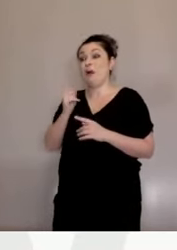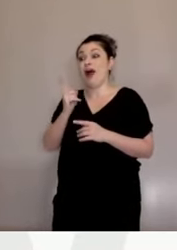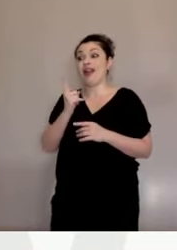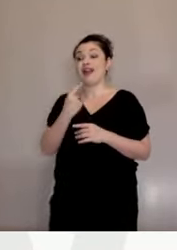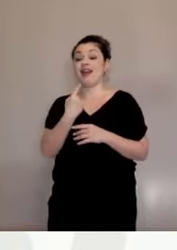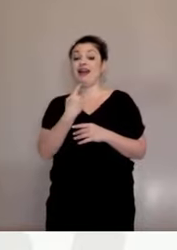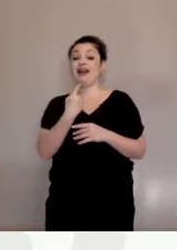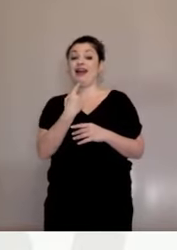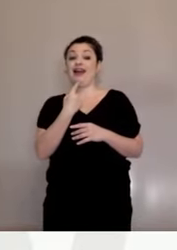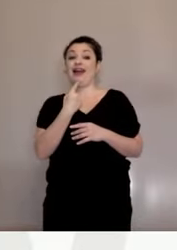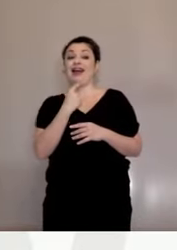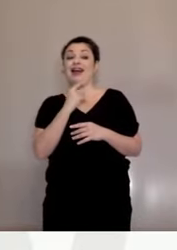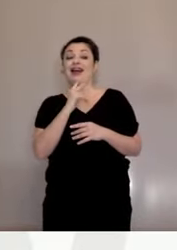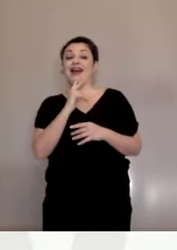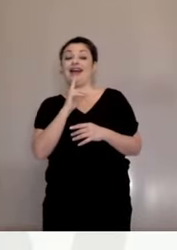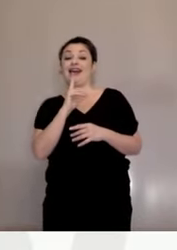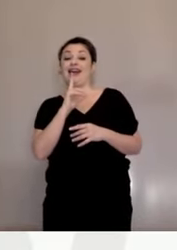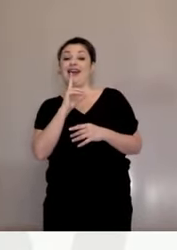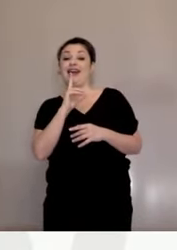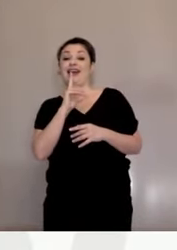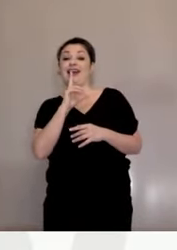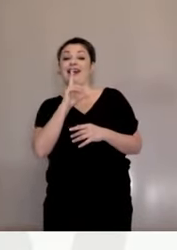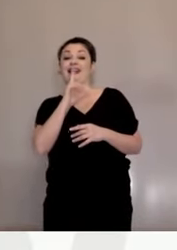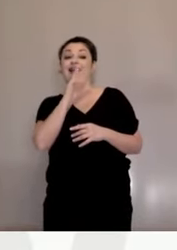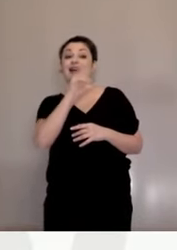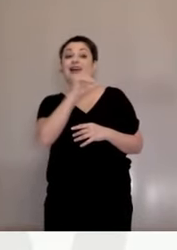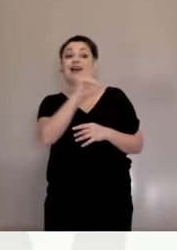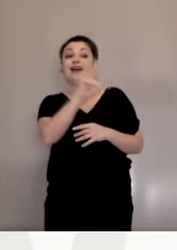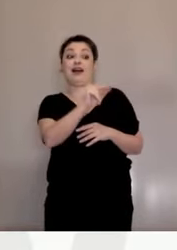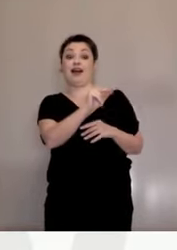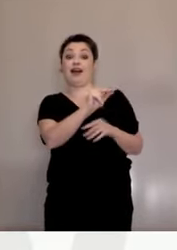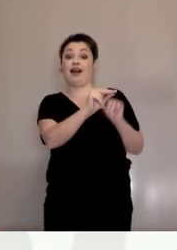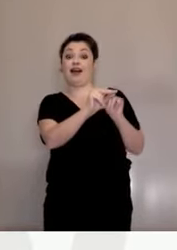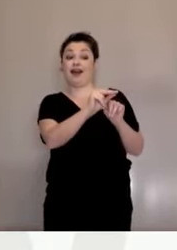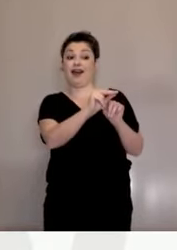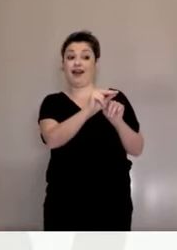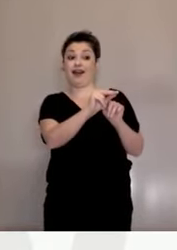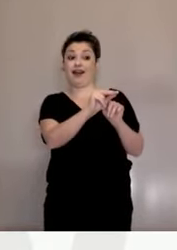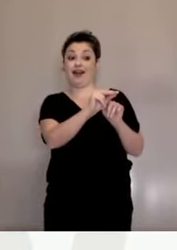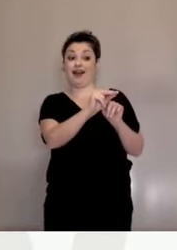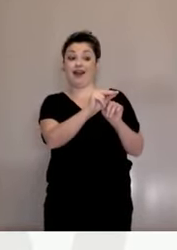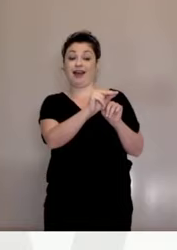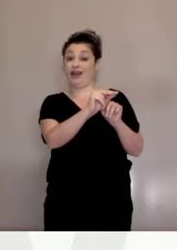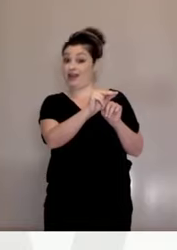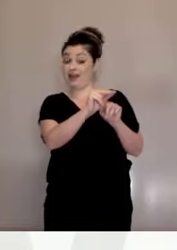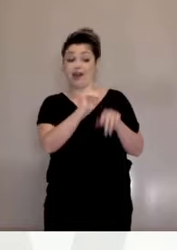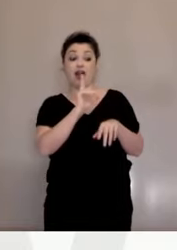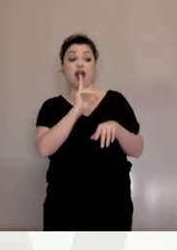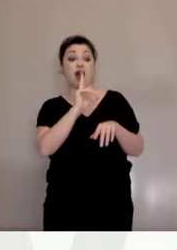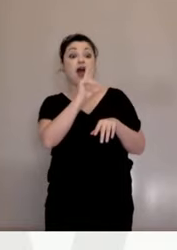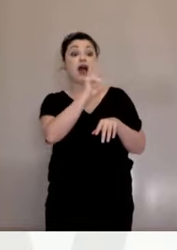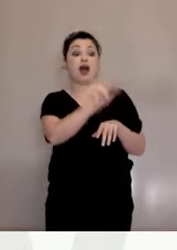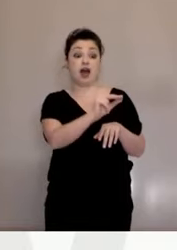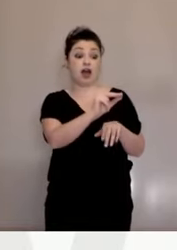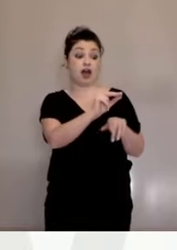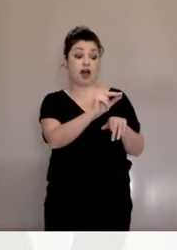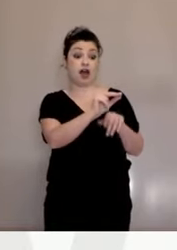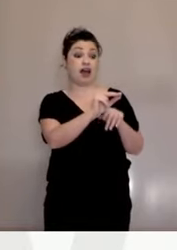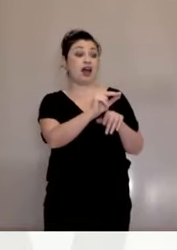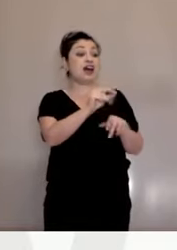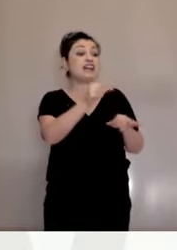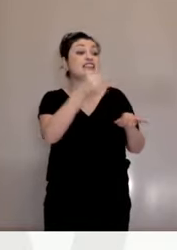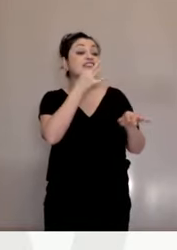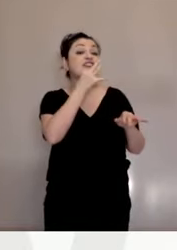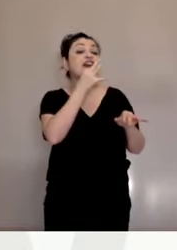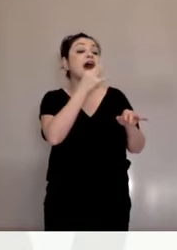dire e mai dire un significato ultimo che